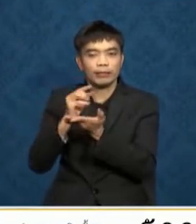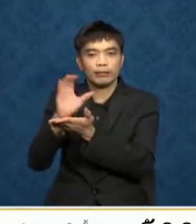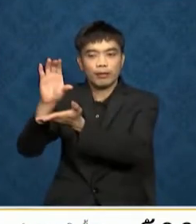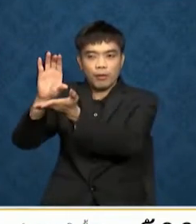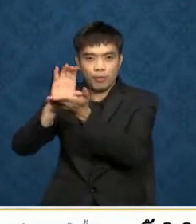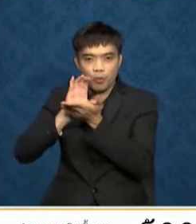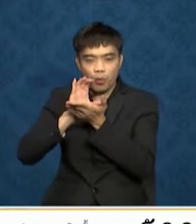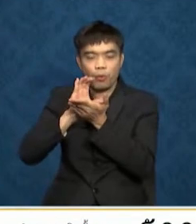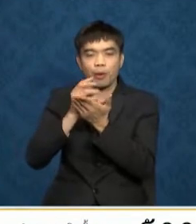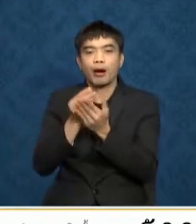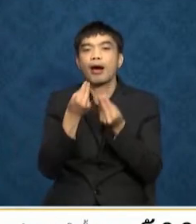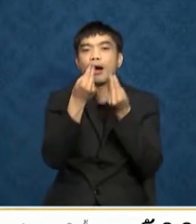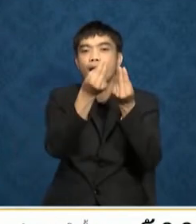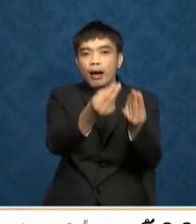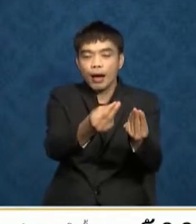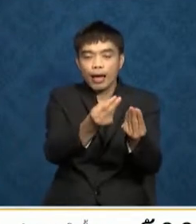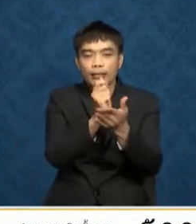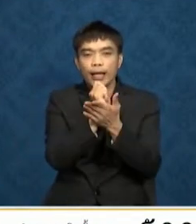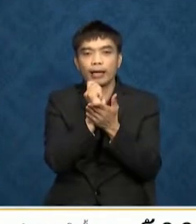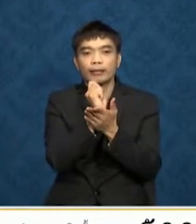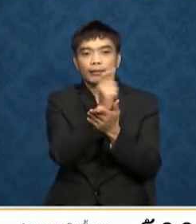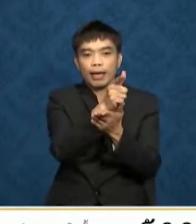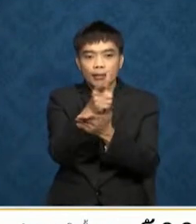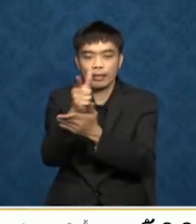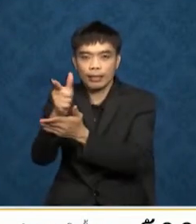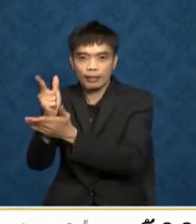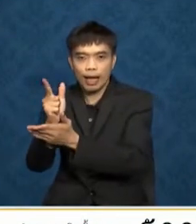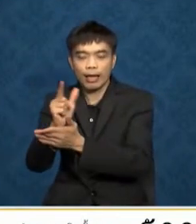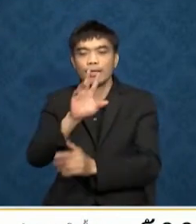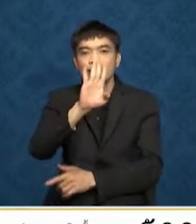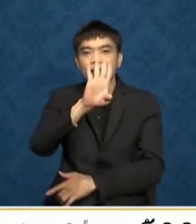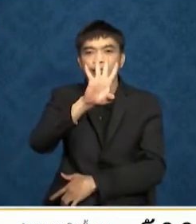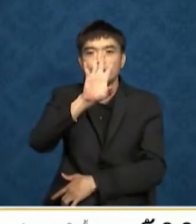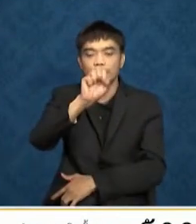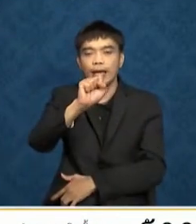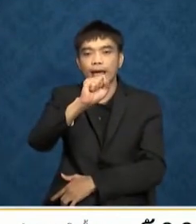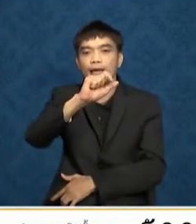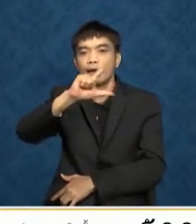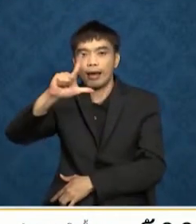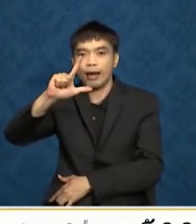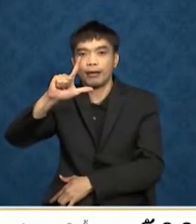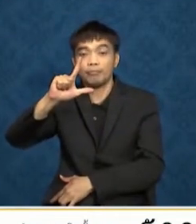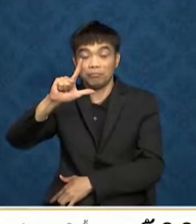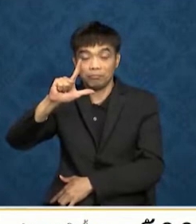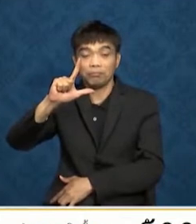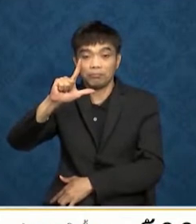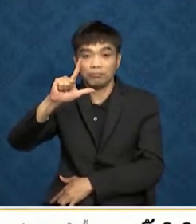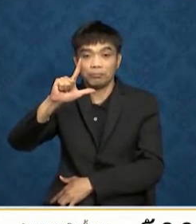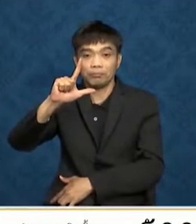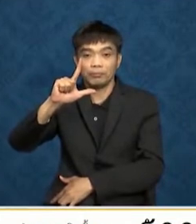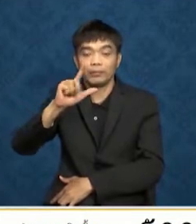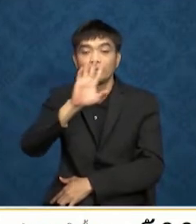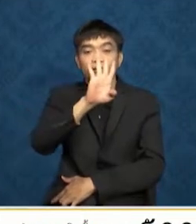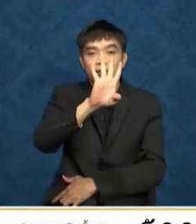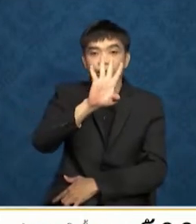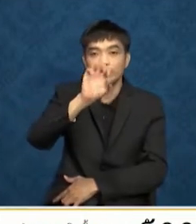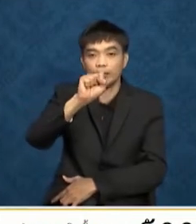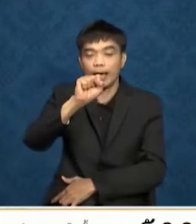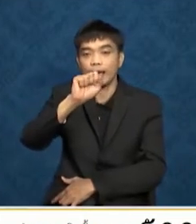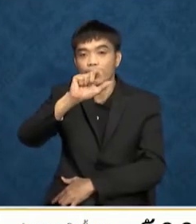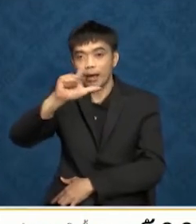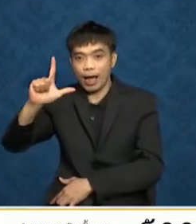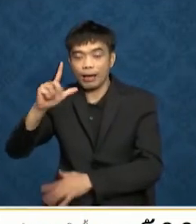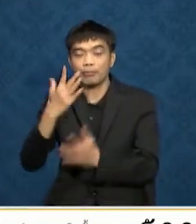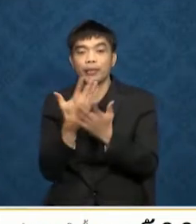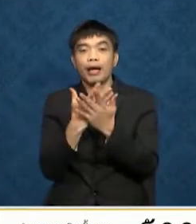ใช้หนี้ให้กับภาครัฐจำนวน 400,000ล้านบาทไอ้ท่านประธานทราบมครับ 400,000ล้านบาทที่ชดใช้หนี้ให้กับ